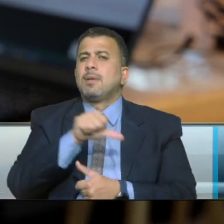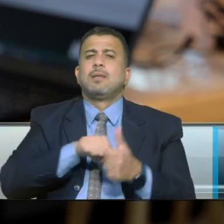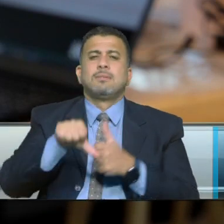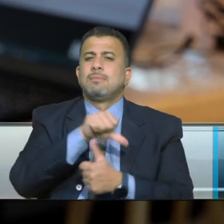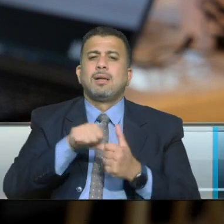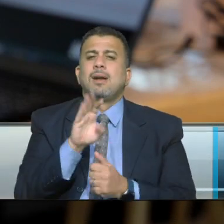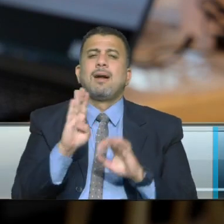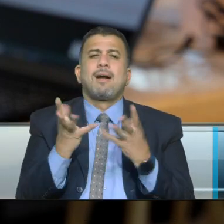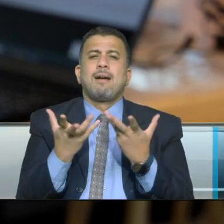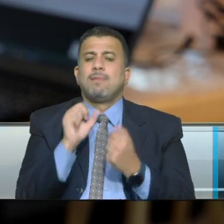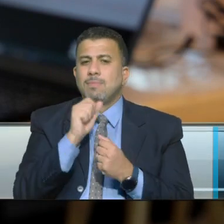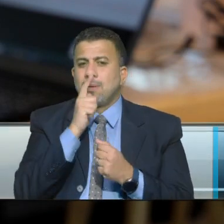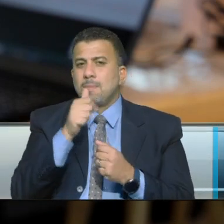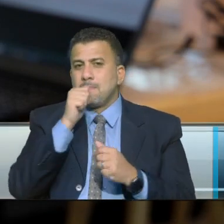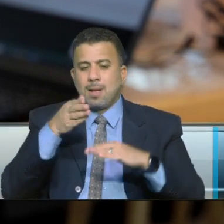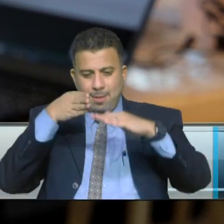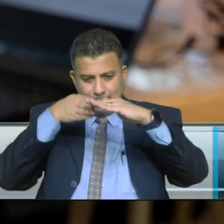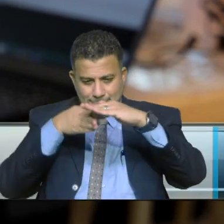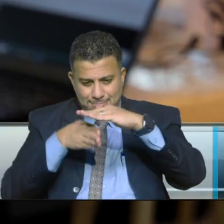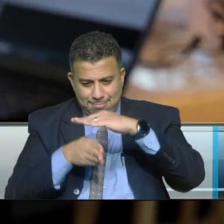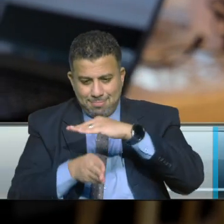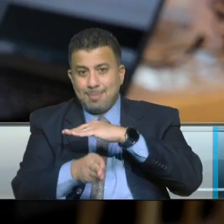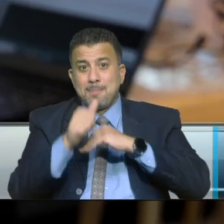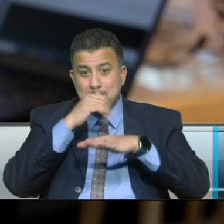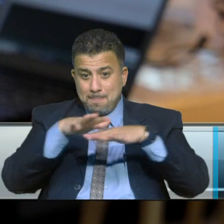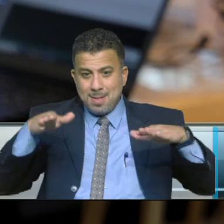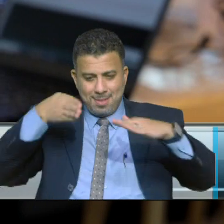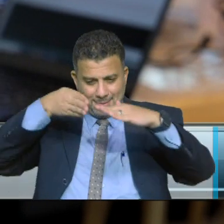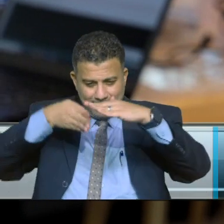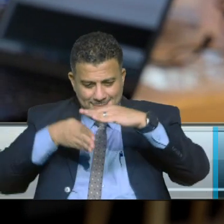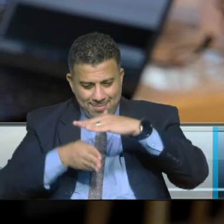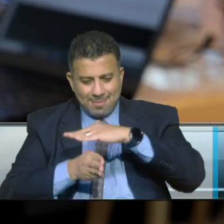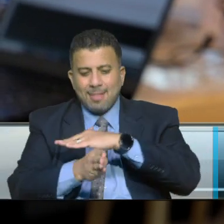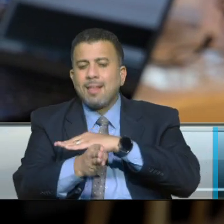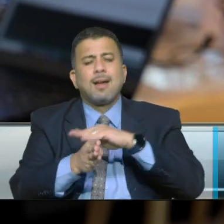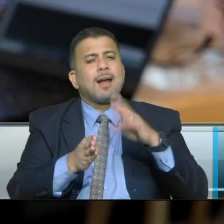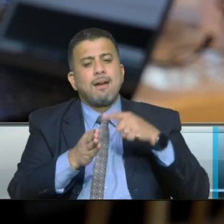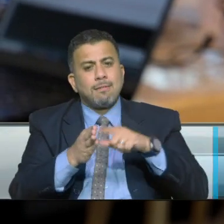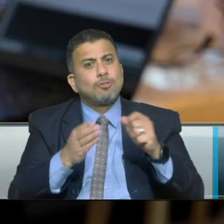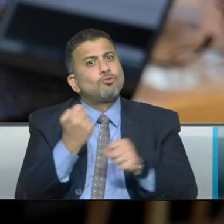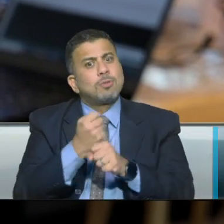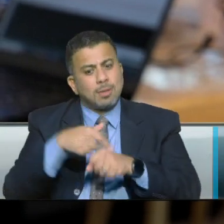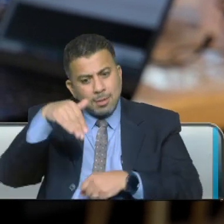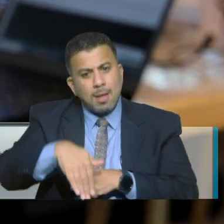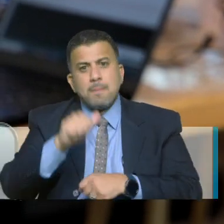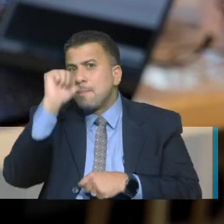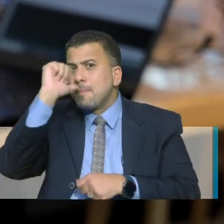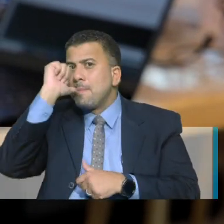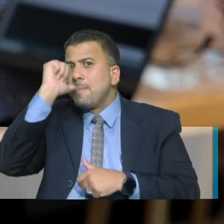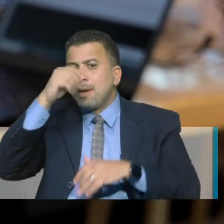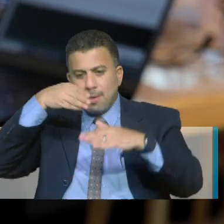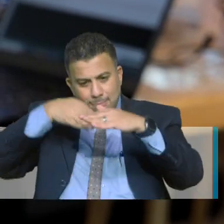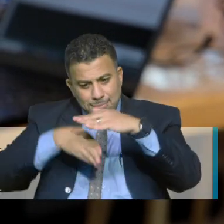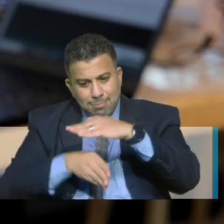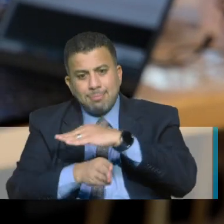كيف أنه نصنع غواصة تحت المياه، فأنا تعلمت كيف الغواصة تشتغل وكيف أركب غواصة وكيف